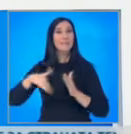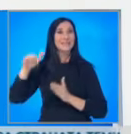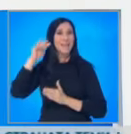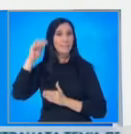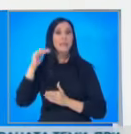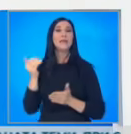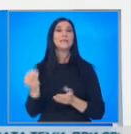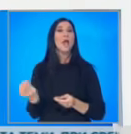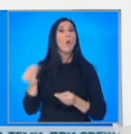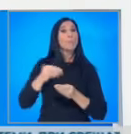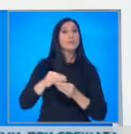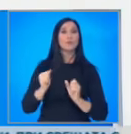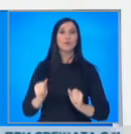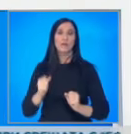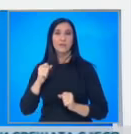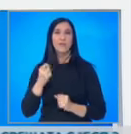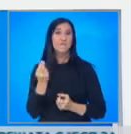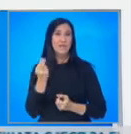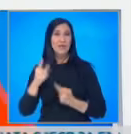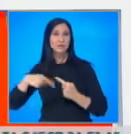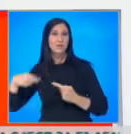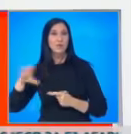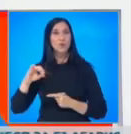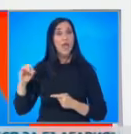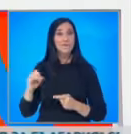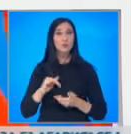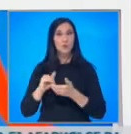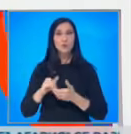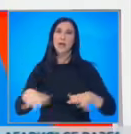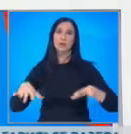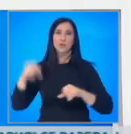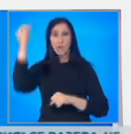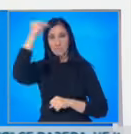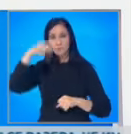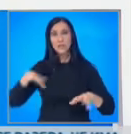от очакваните значителни финансови ресурси от Евросъюза и ангажираността на